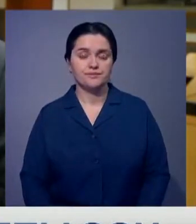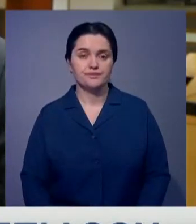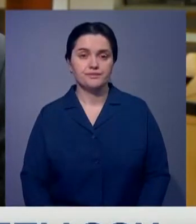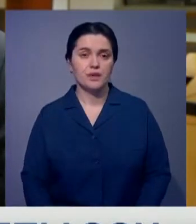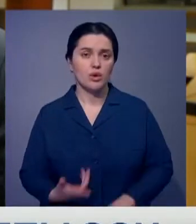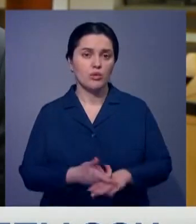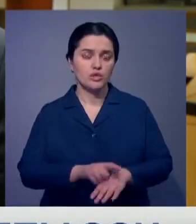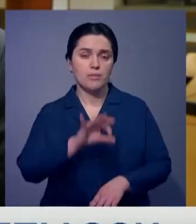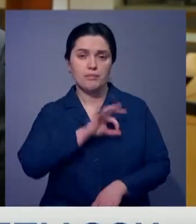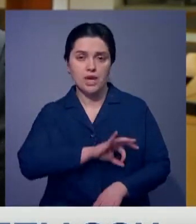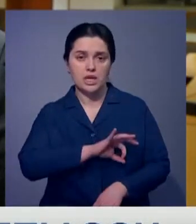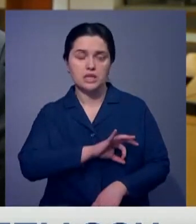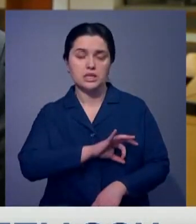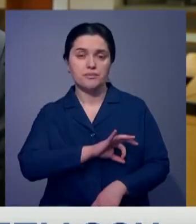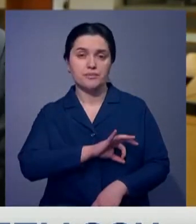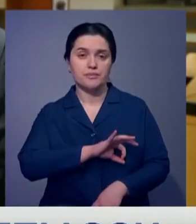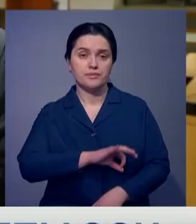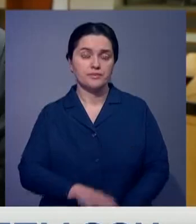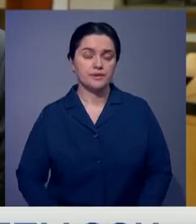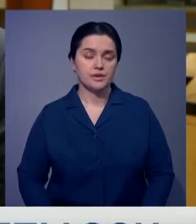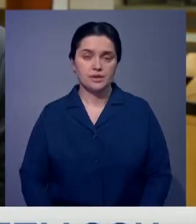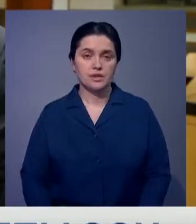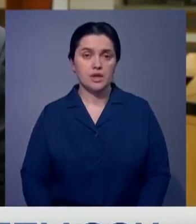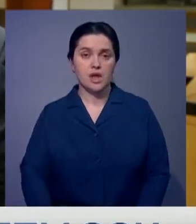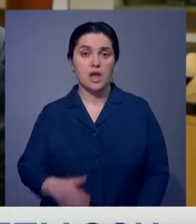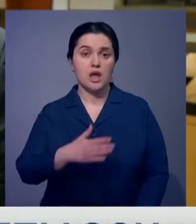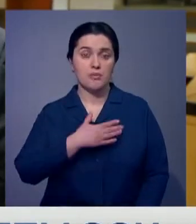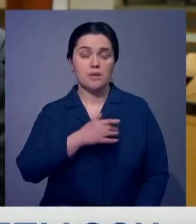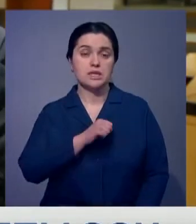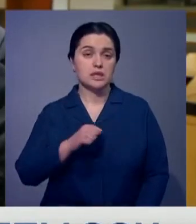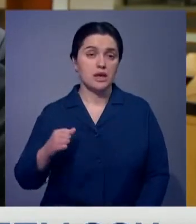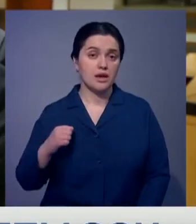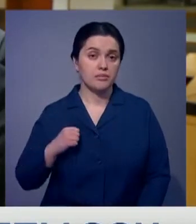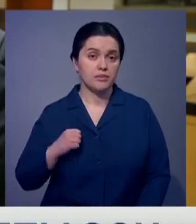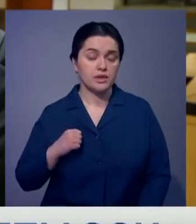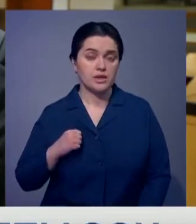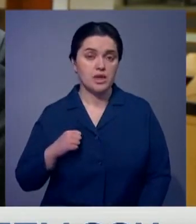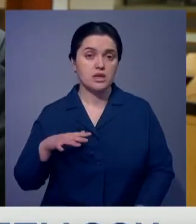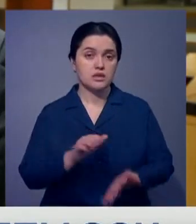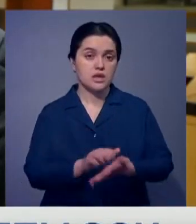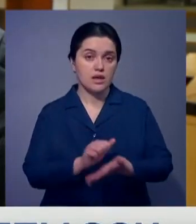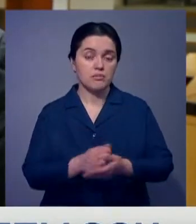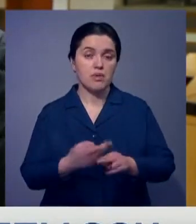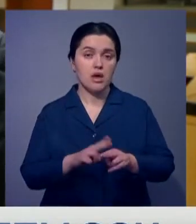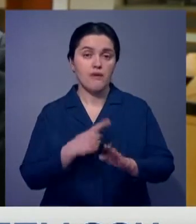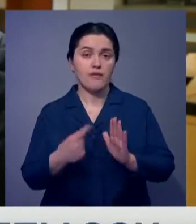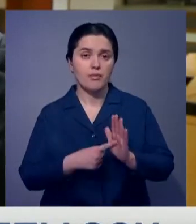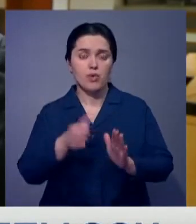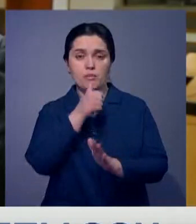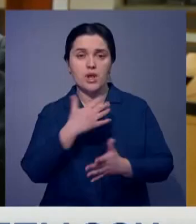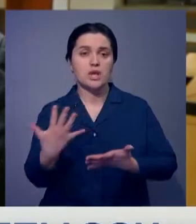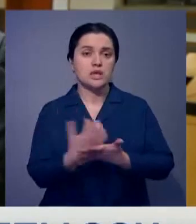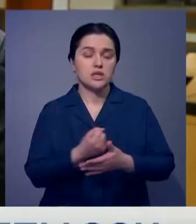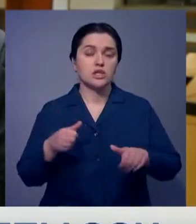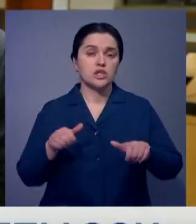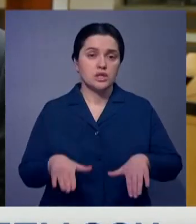очень полезным, выгодным, потому что мы сами занимаемся этим вопросом, пытаемся найти